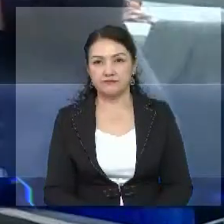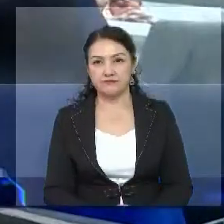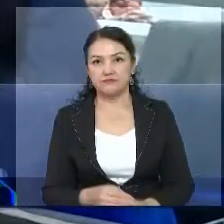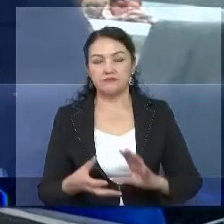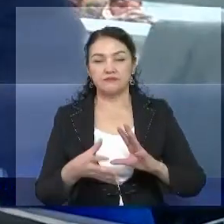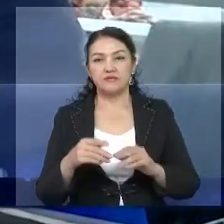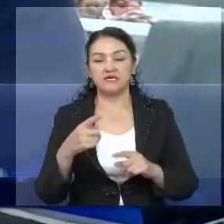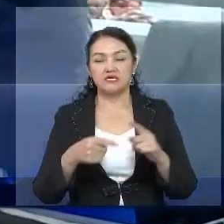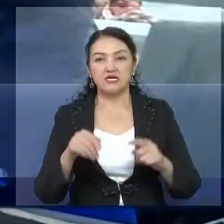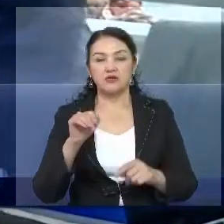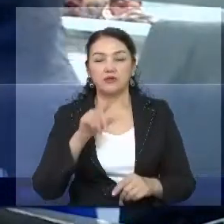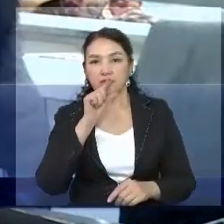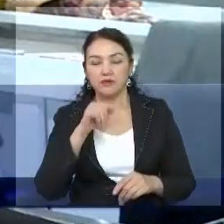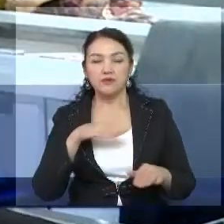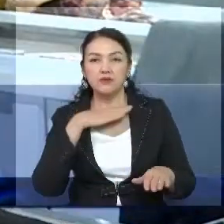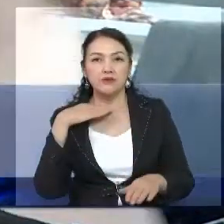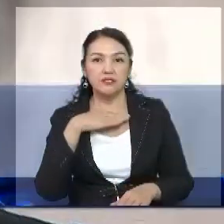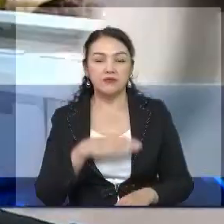1,5 тонна құс еті,